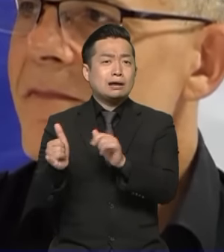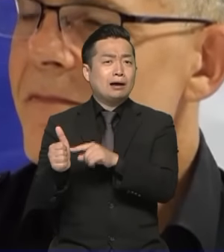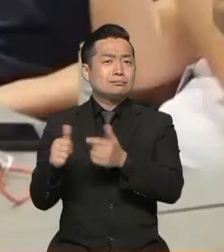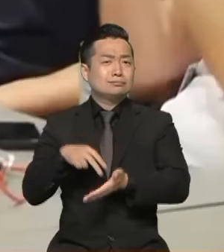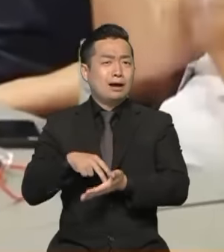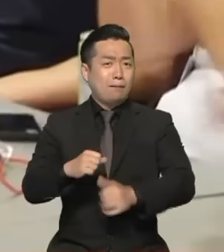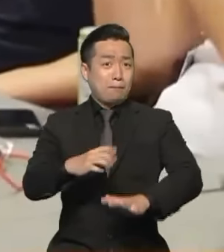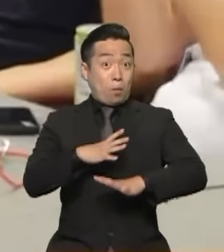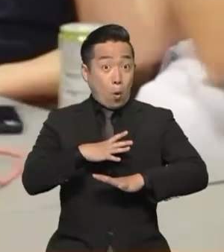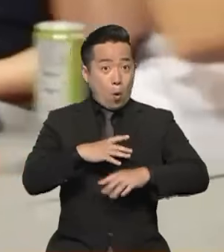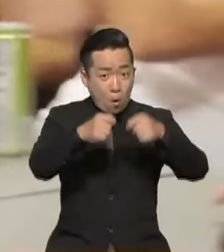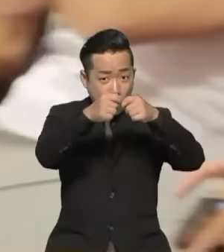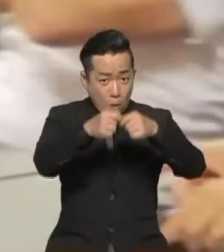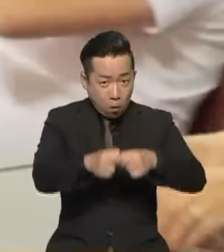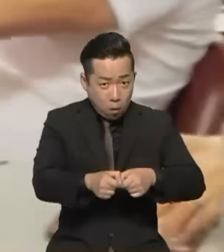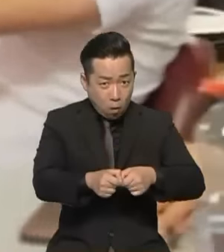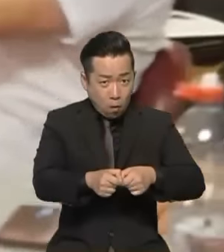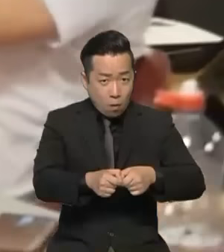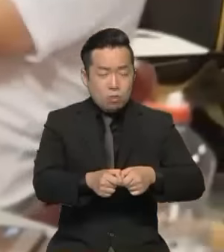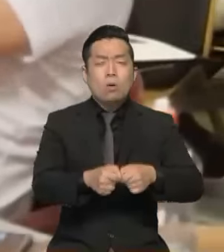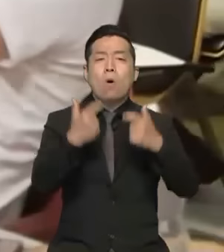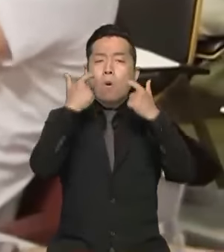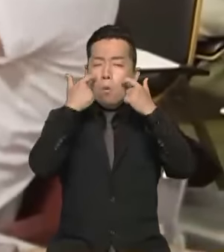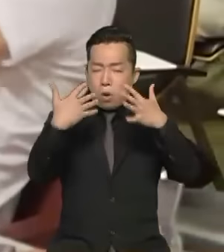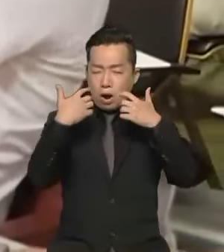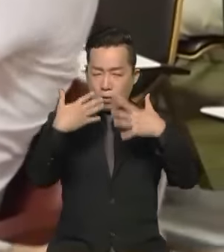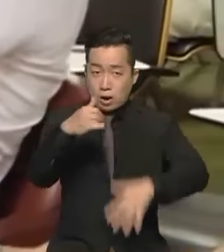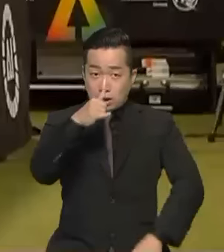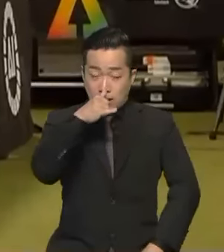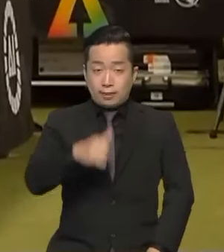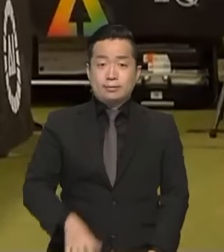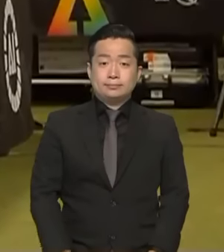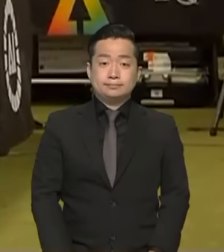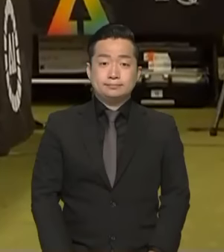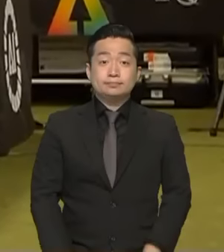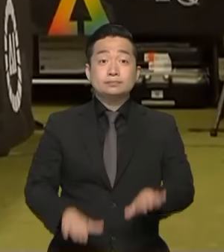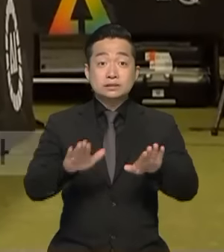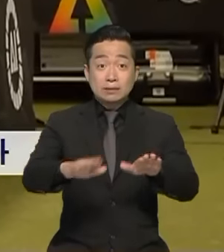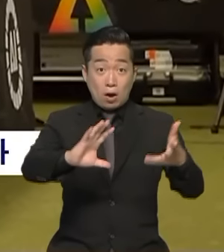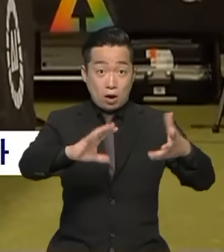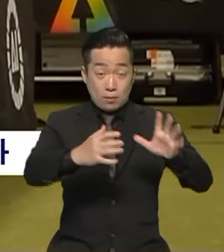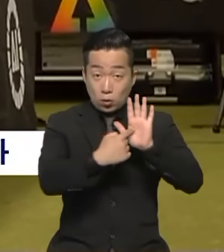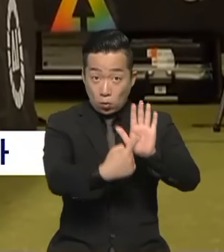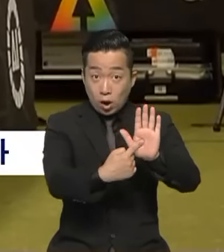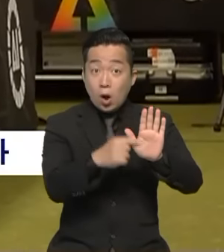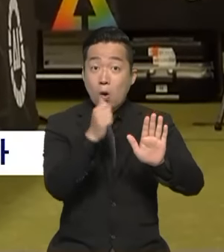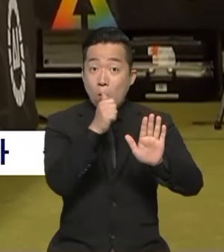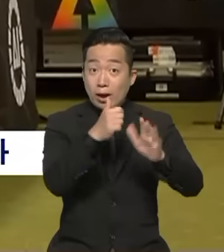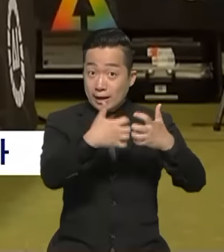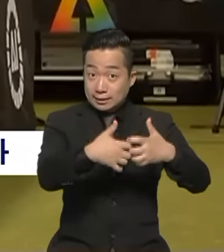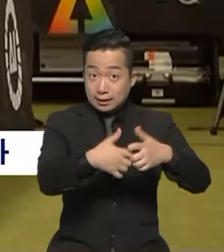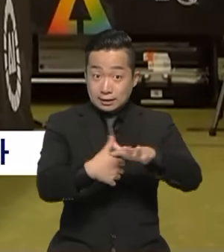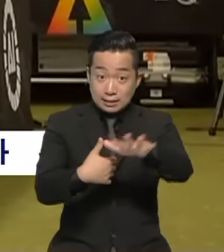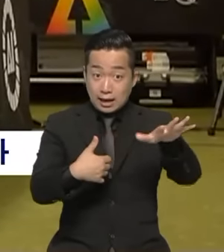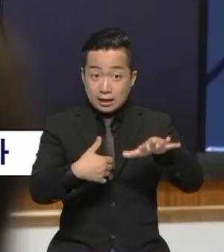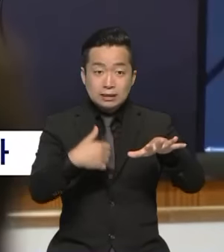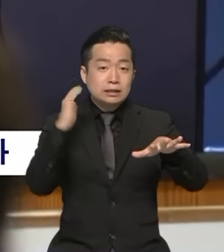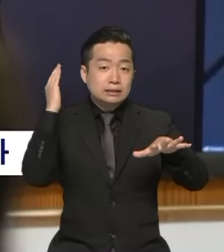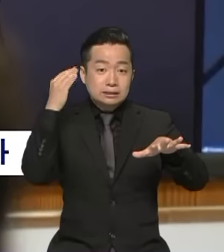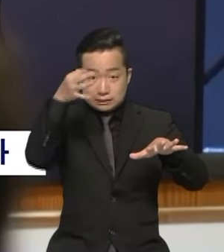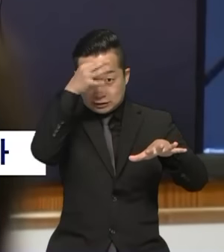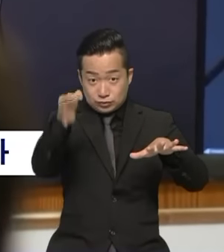정도로 정교한 수준이었다고 외신들은 전했습니다. 이번 포럼에 소개된 로봇들은 대부분 최신